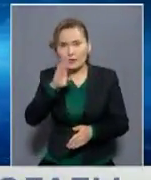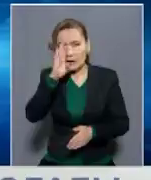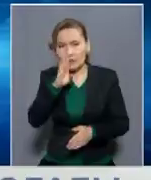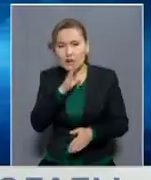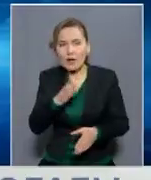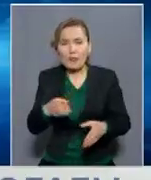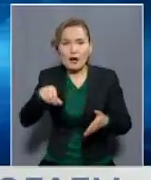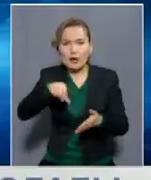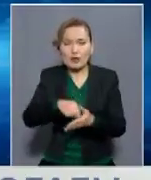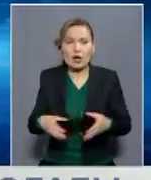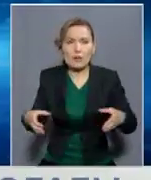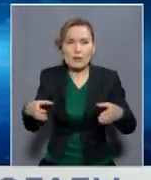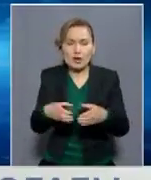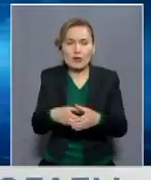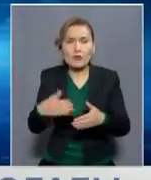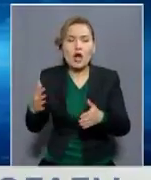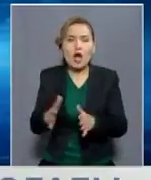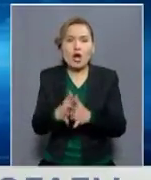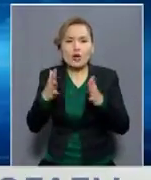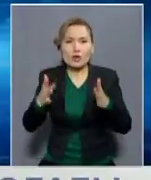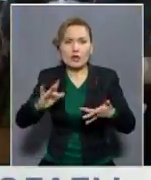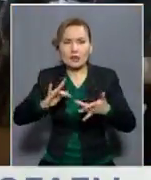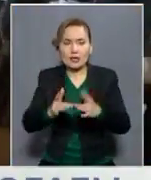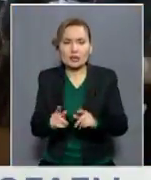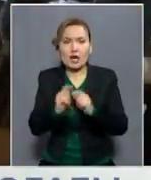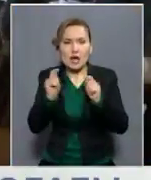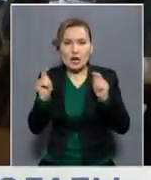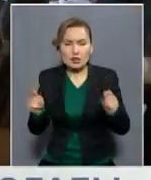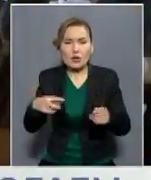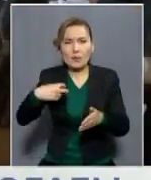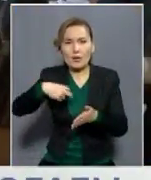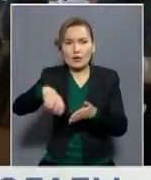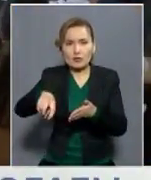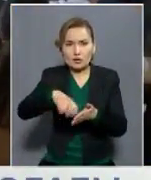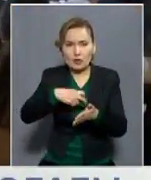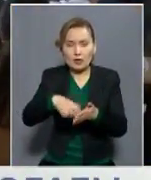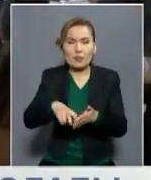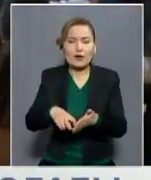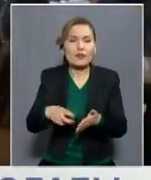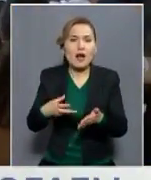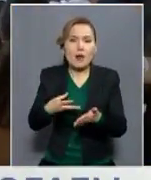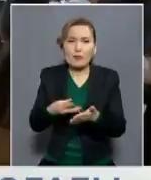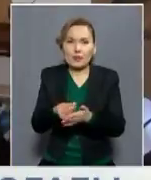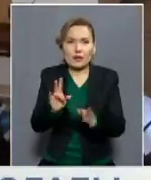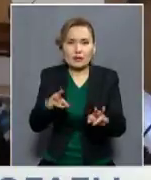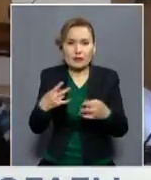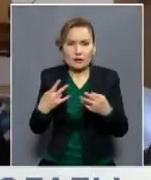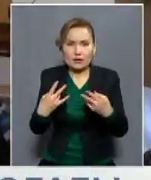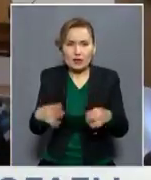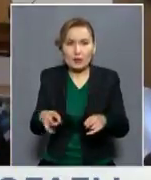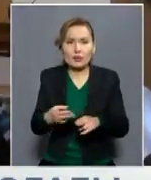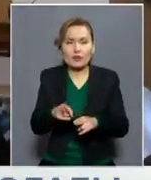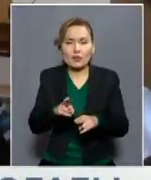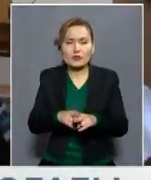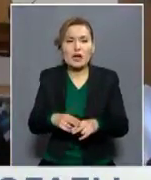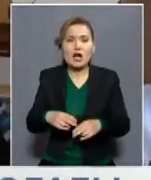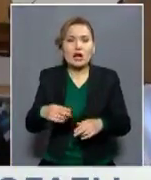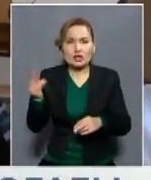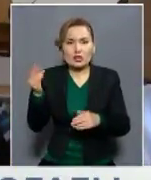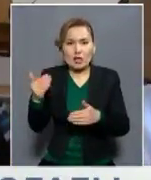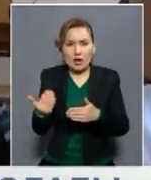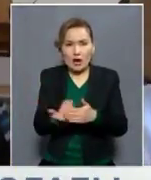компанияның интернет-дүкен, виртуалды конференция, СМС хабарлама секілді қосымша қызметтеріне жүгінген жағдайда ғана ақша